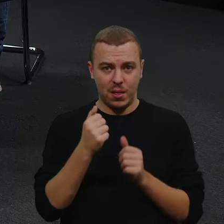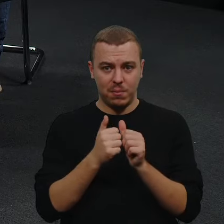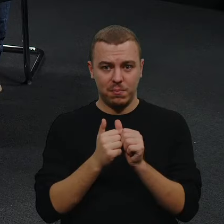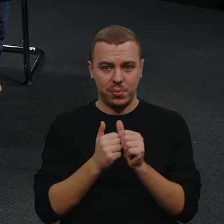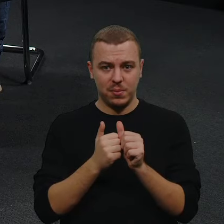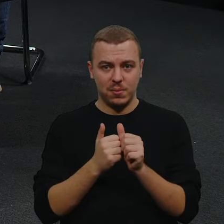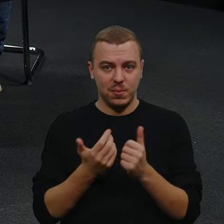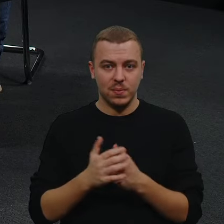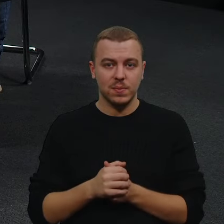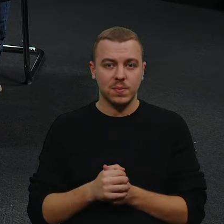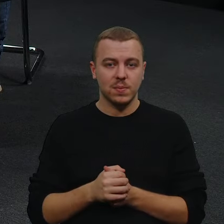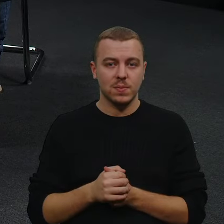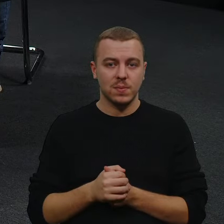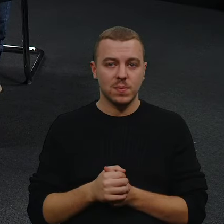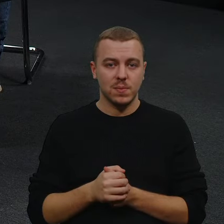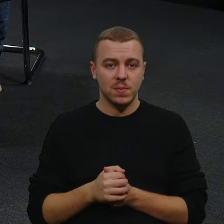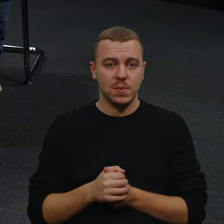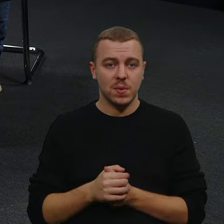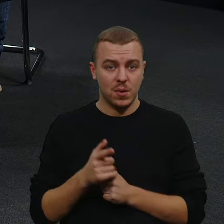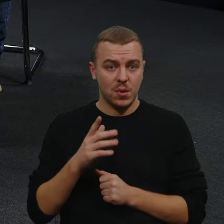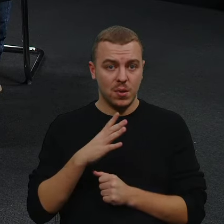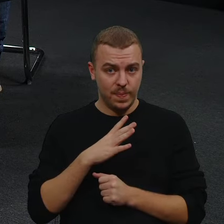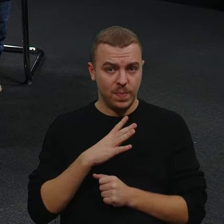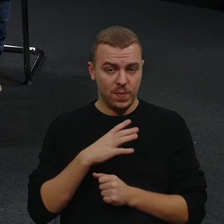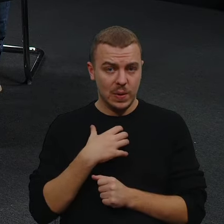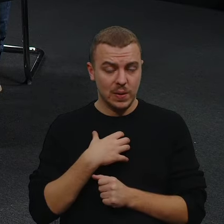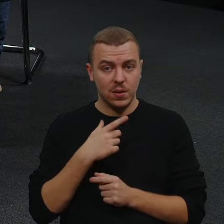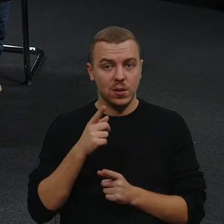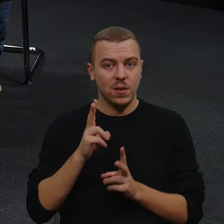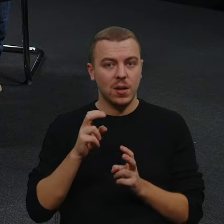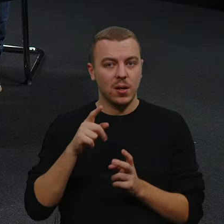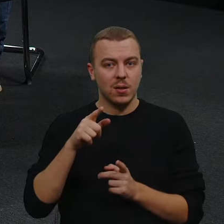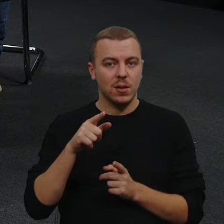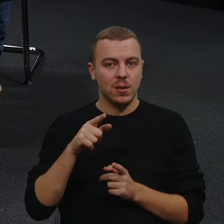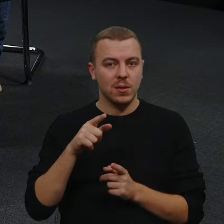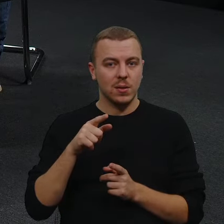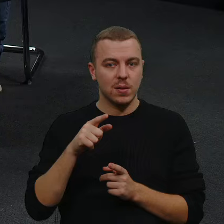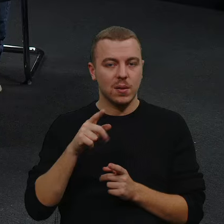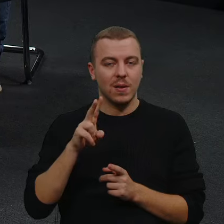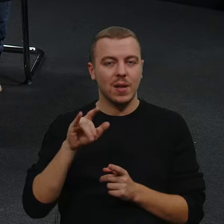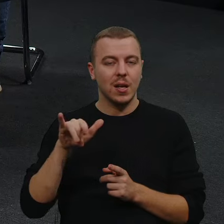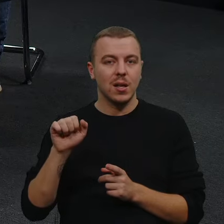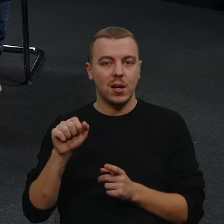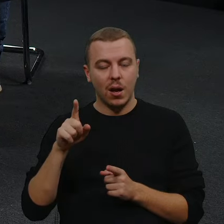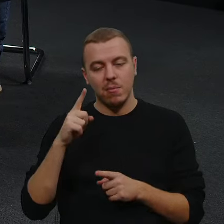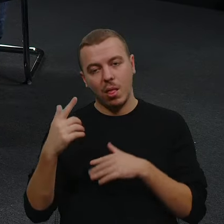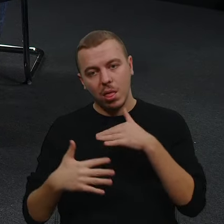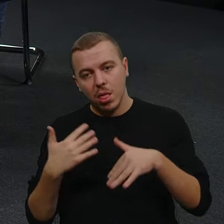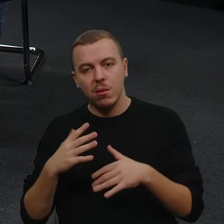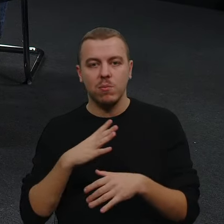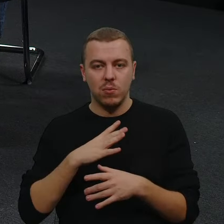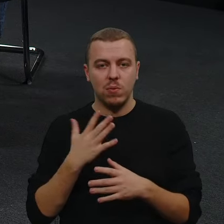mandatą įsiveržė į priekį. Tas turėjo įtakos tie neužtikrintumas Vilijos Blinkevičiūtės blaškimasis